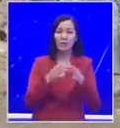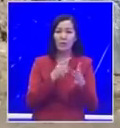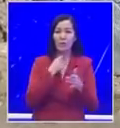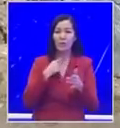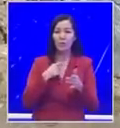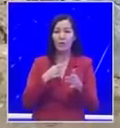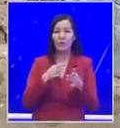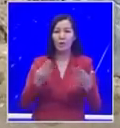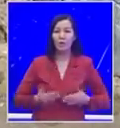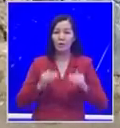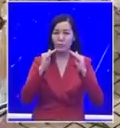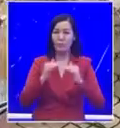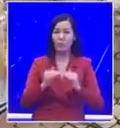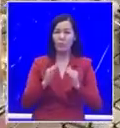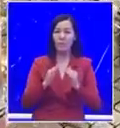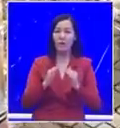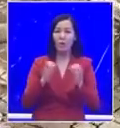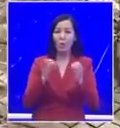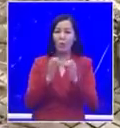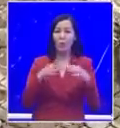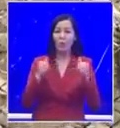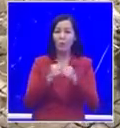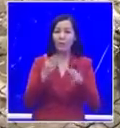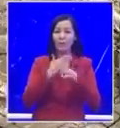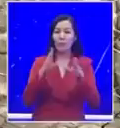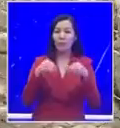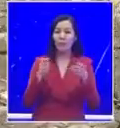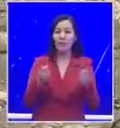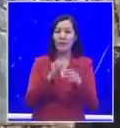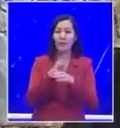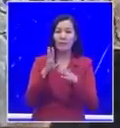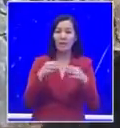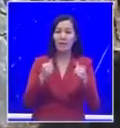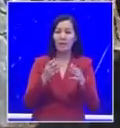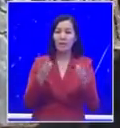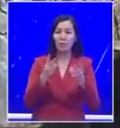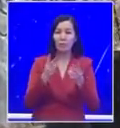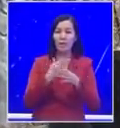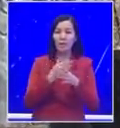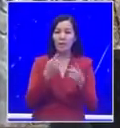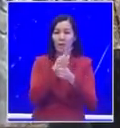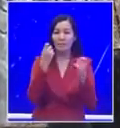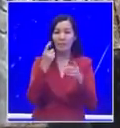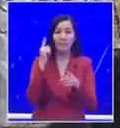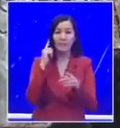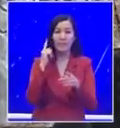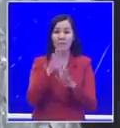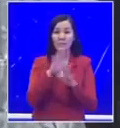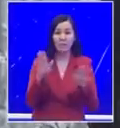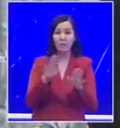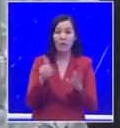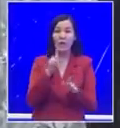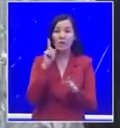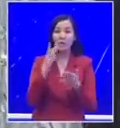10 жанұяға азық-түлік апарды. Айтуларынша олар аз қамтылған отбасыларға көмек қажет ақпаратты ұзын құлақтан естімепті.